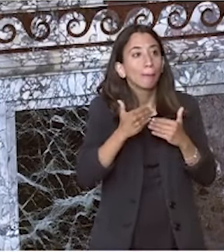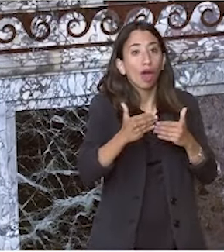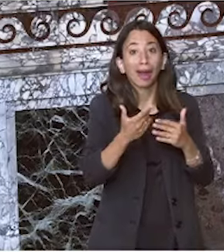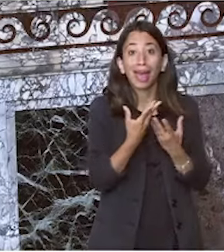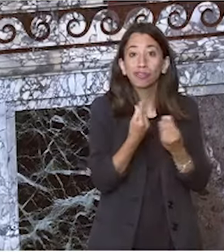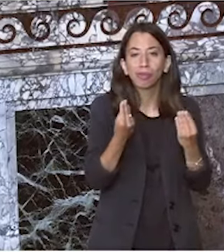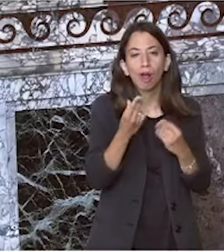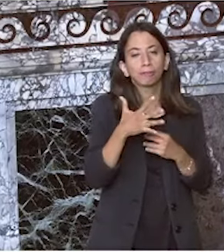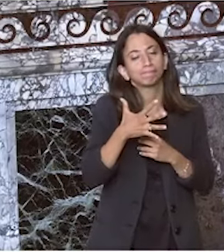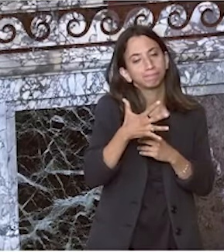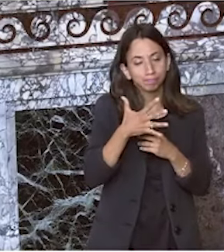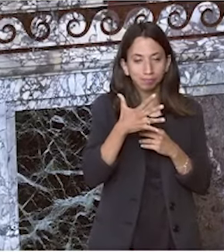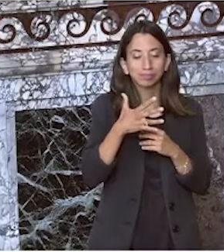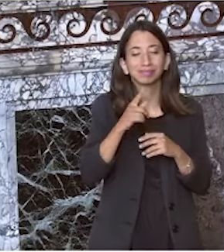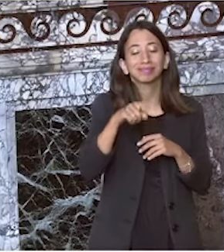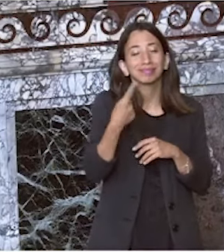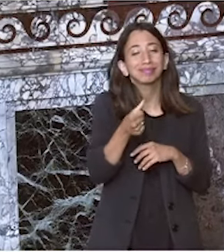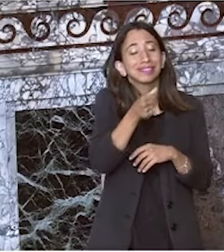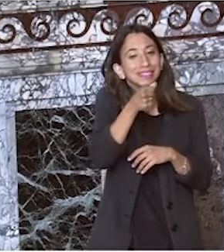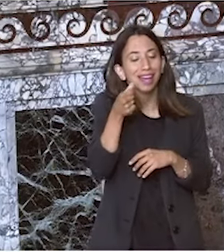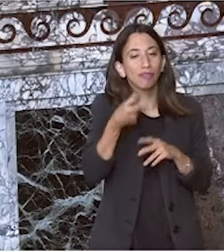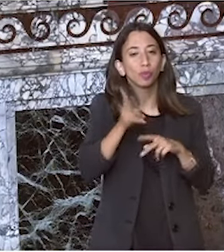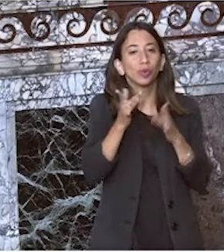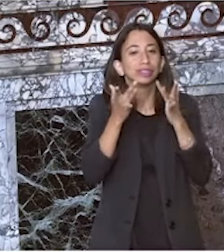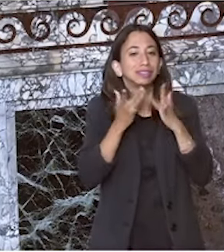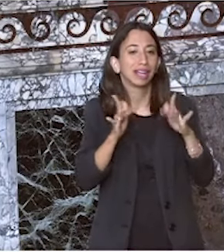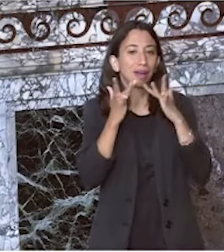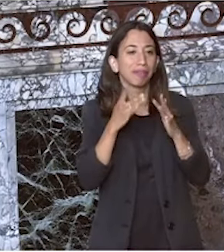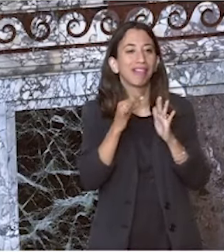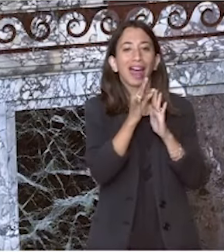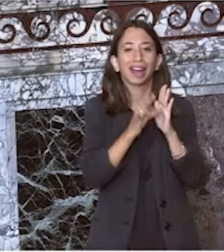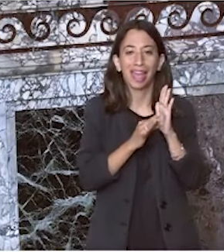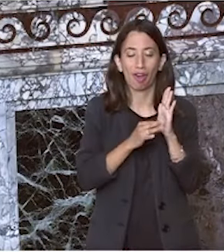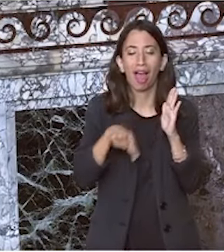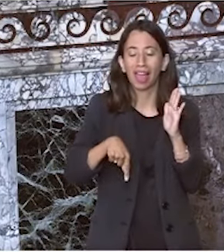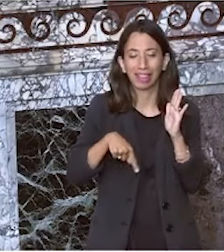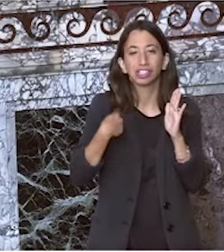così come non ha introdotto la necessaria semplificazione delle regole.